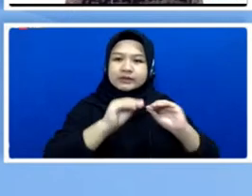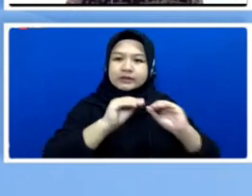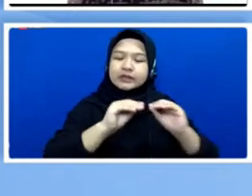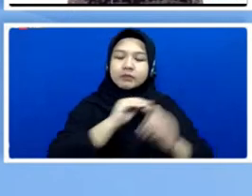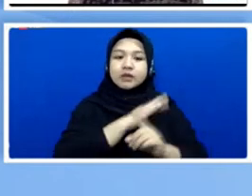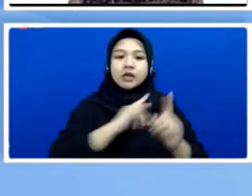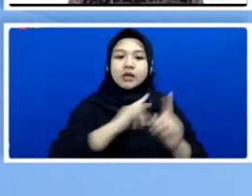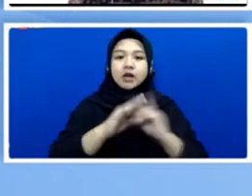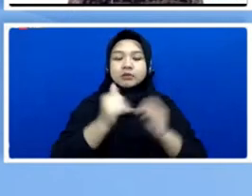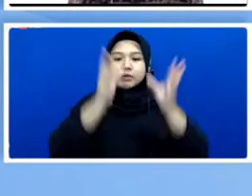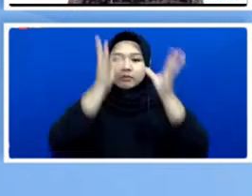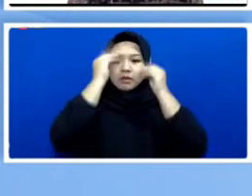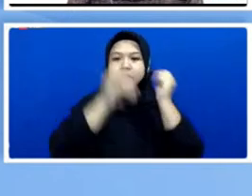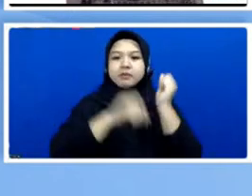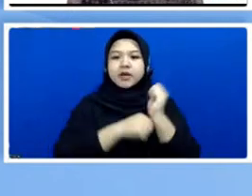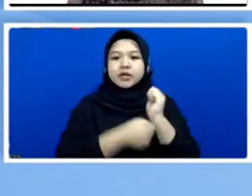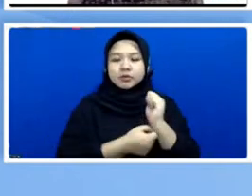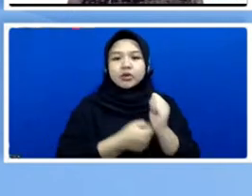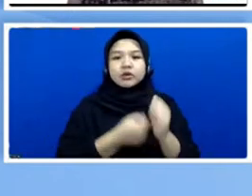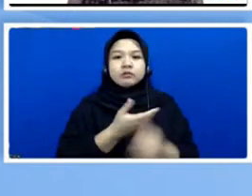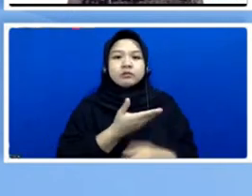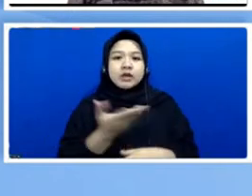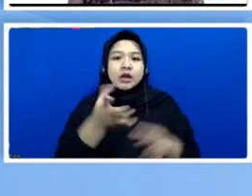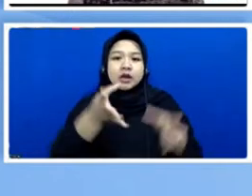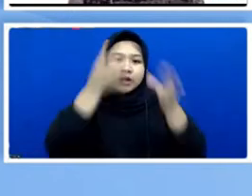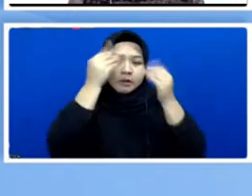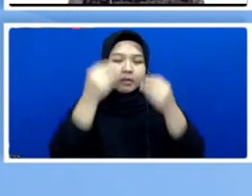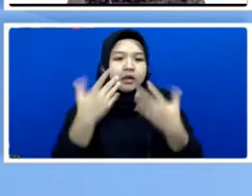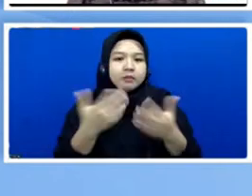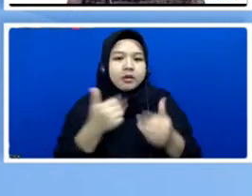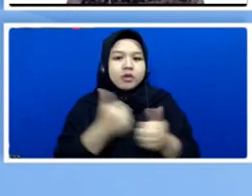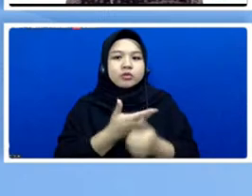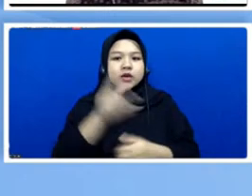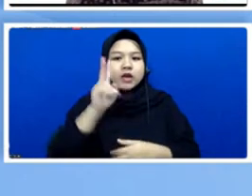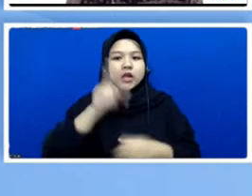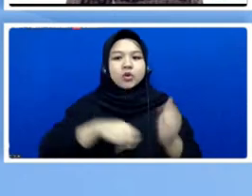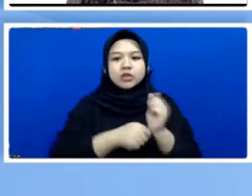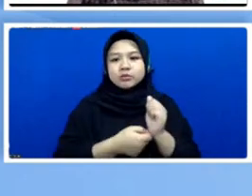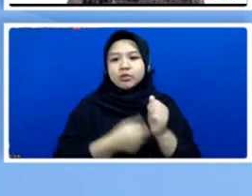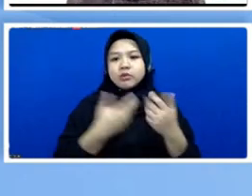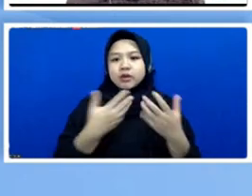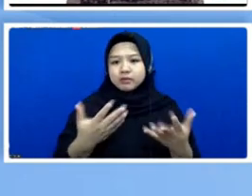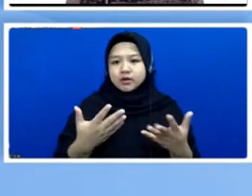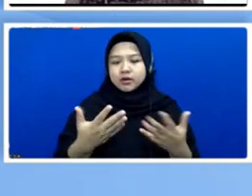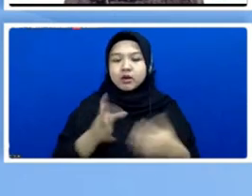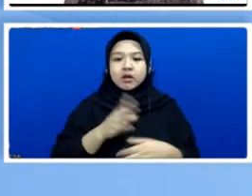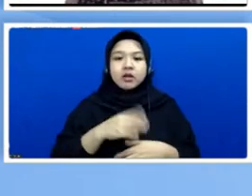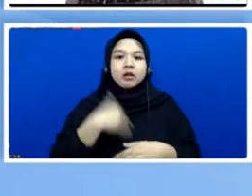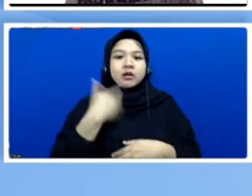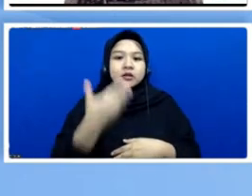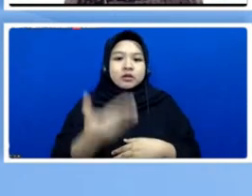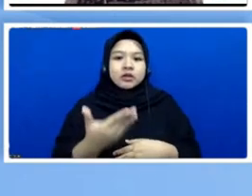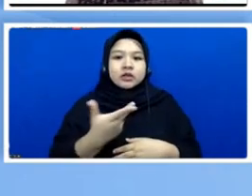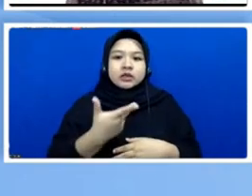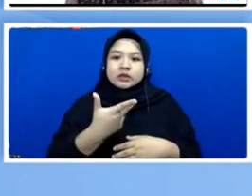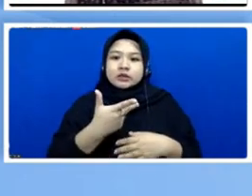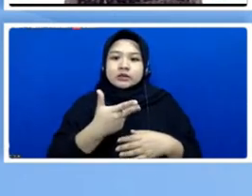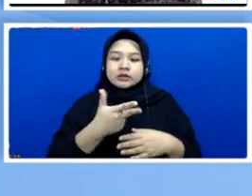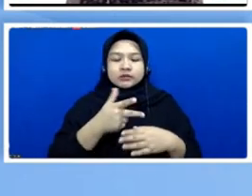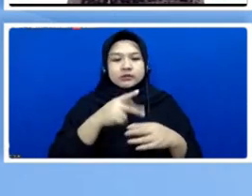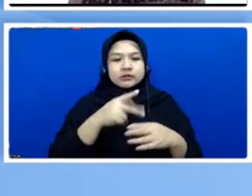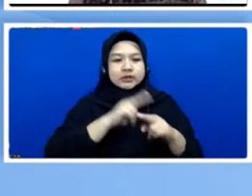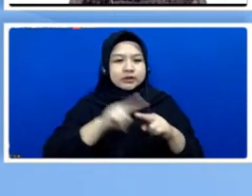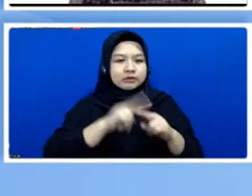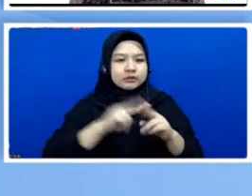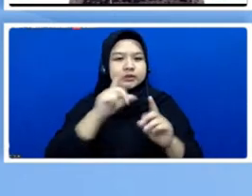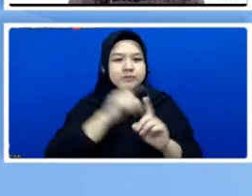untuk memahami respon yang akan mereka dapatkan apa dan apa yang harus mereka responkan. Jadi baru kemudian ke tracing, treatment dan